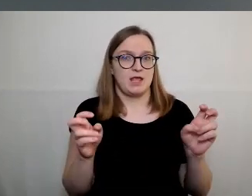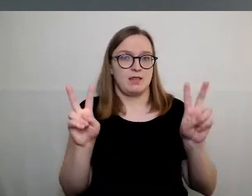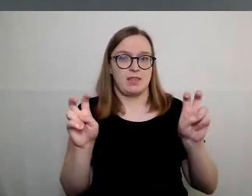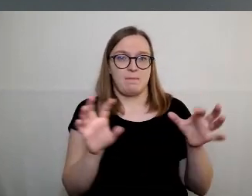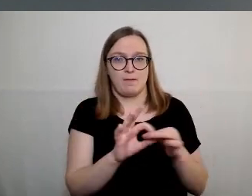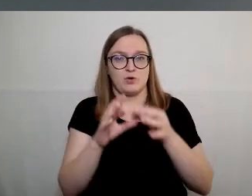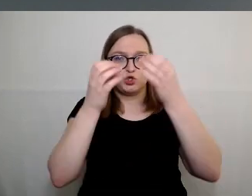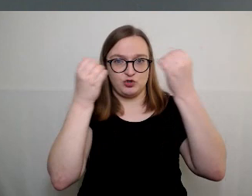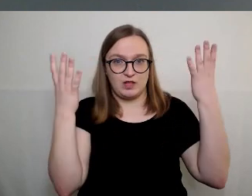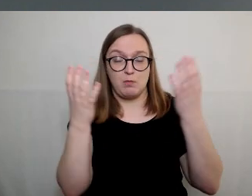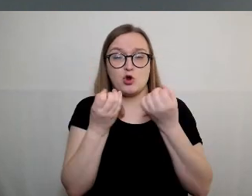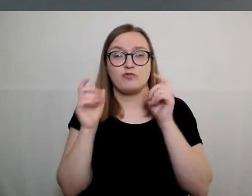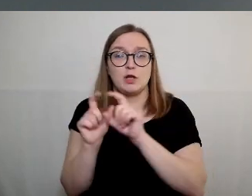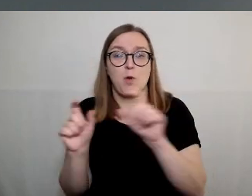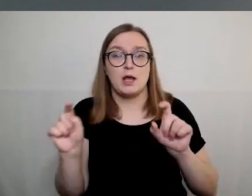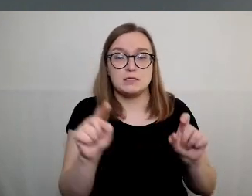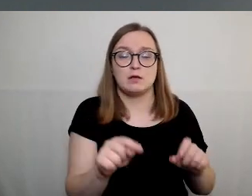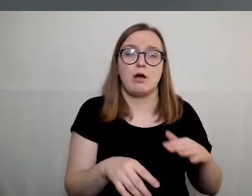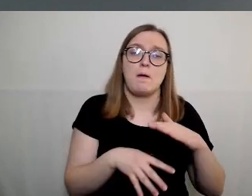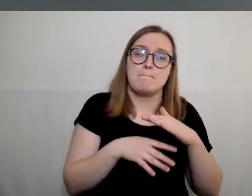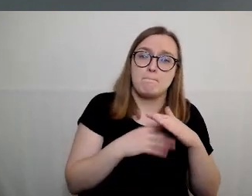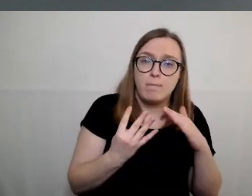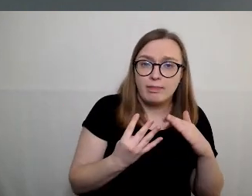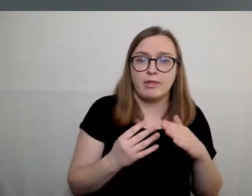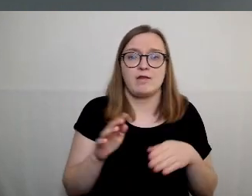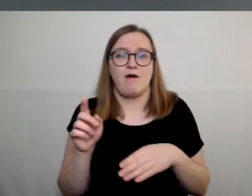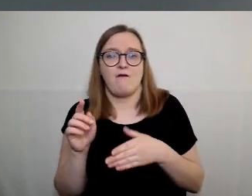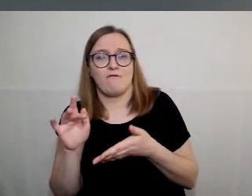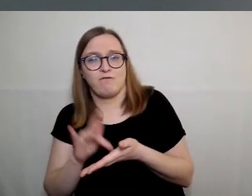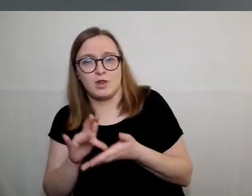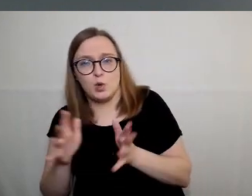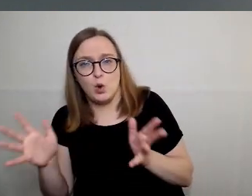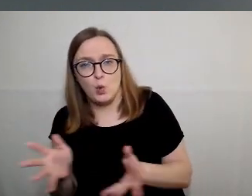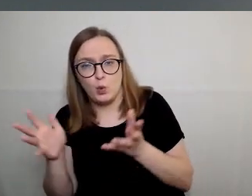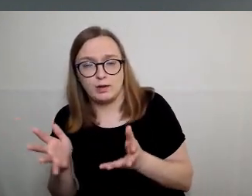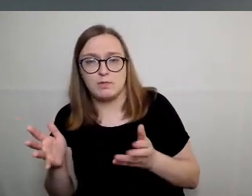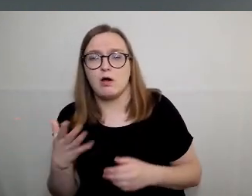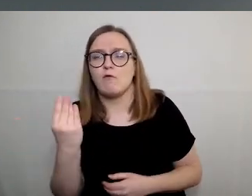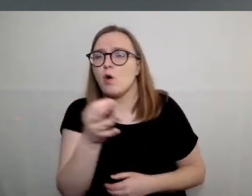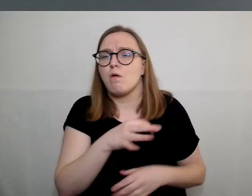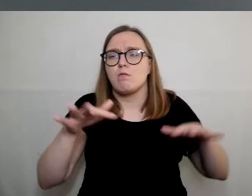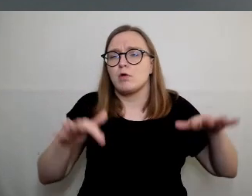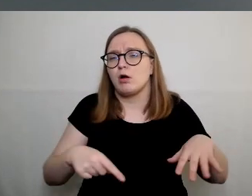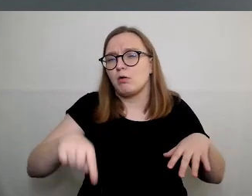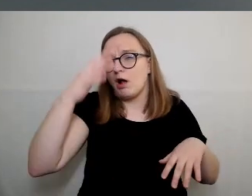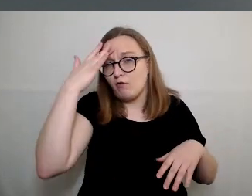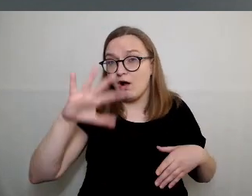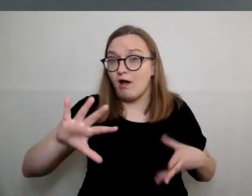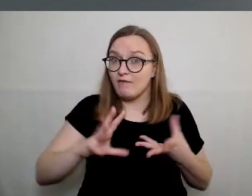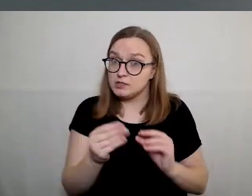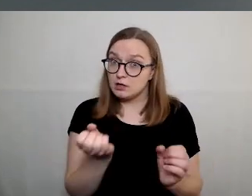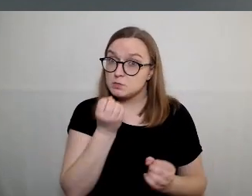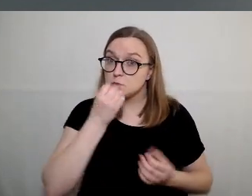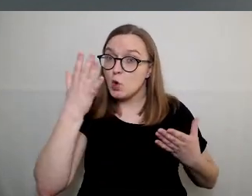įstaigos, tiek pradinio, tiek viduriniojo švietimo jūsų rajone. Viskas idealu, ar jūs matot, ką reikia